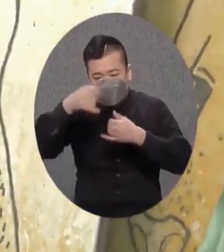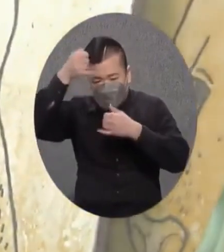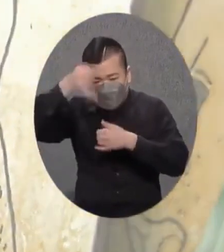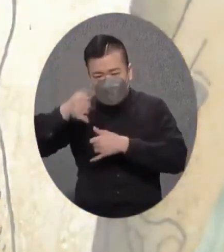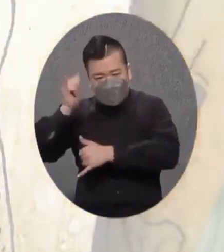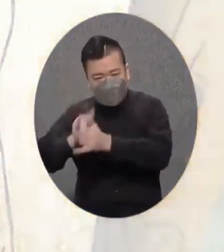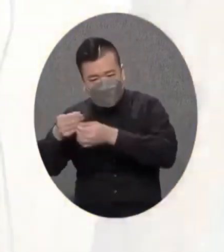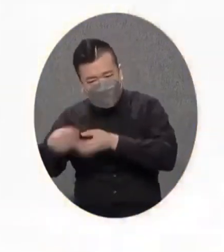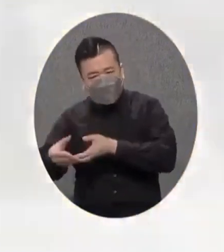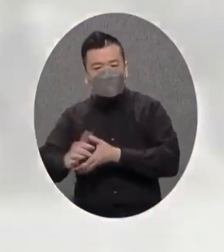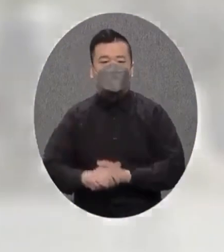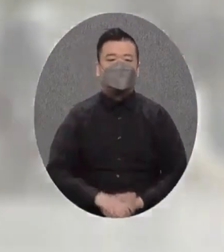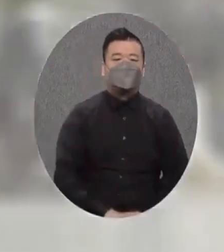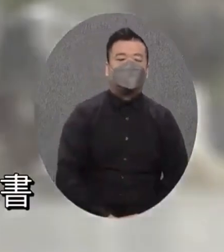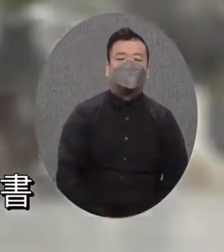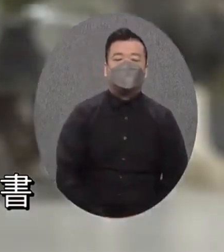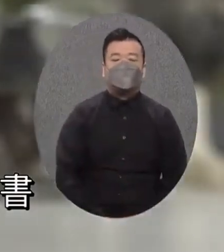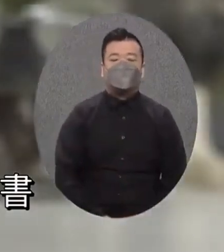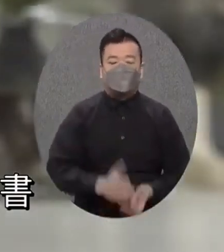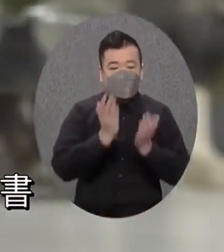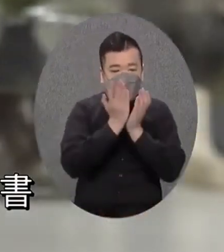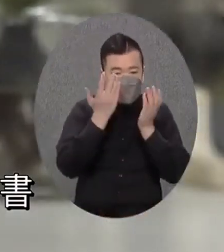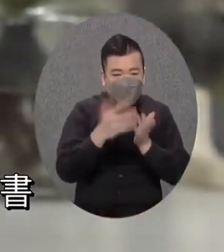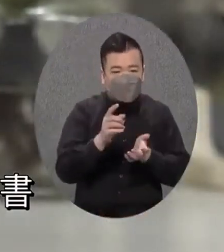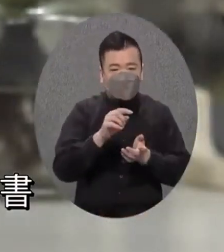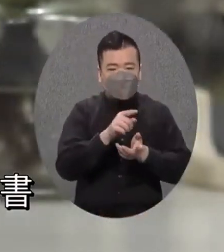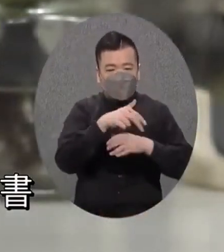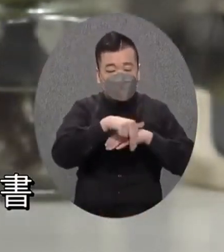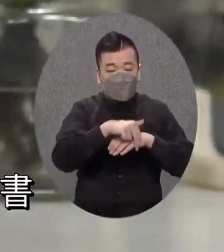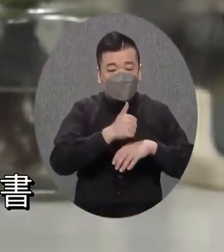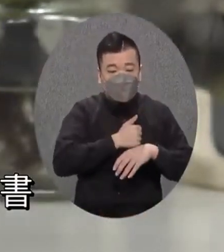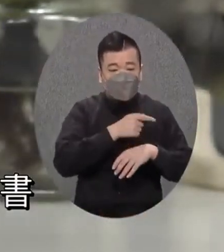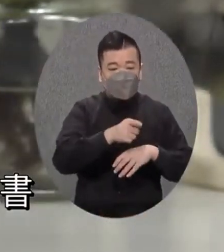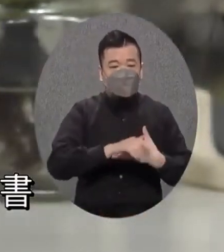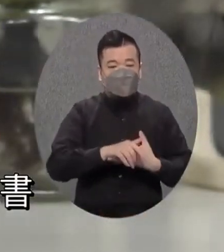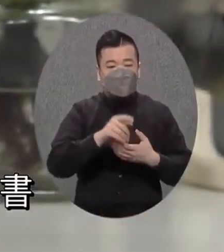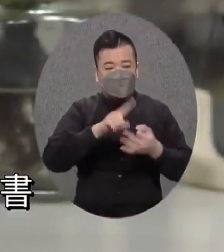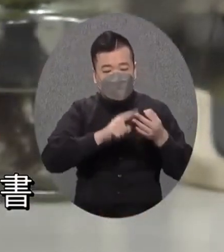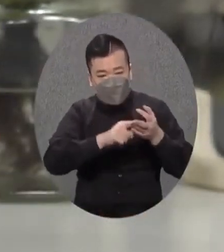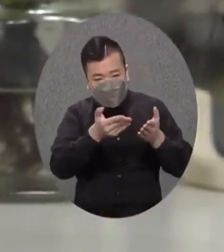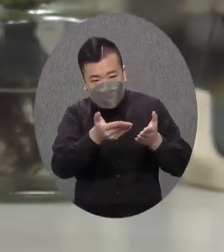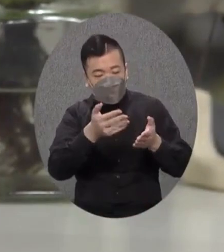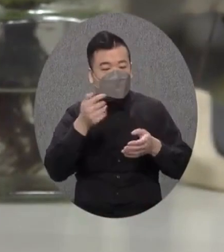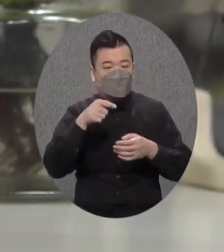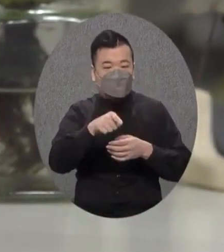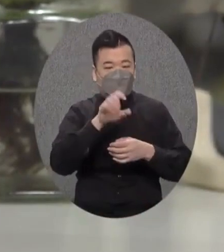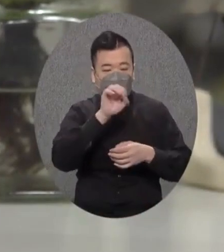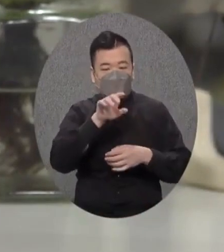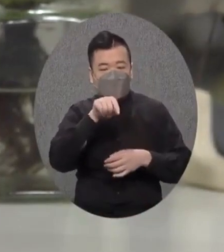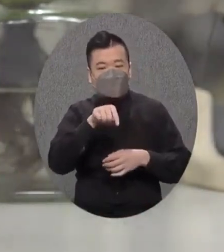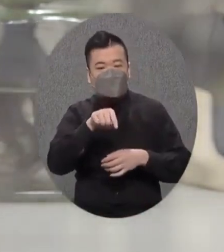的人。讀過一本日本設計師原研哉的一本書，他講白色